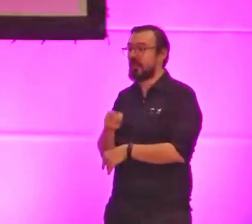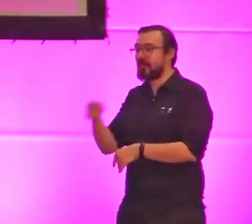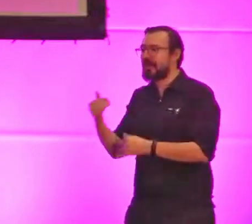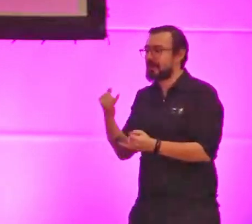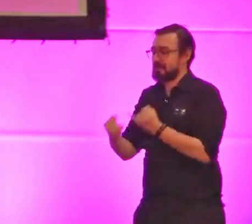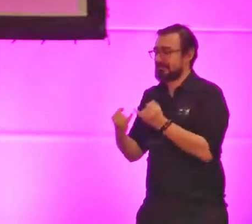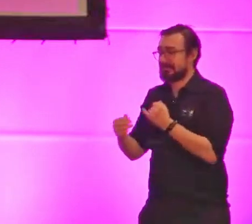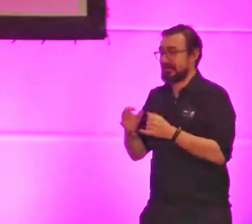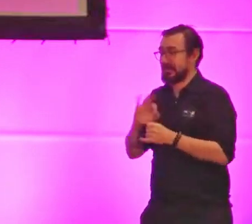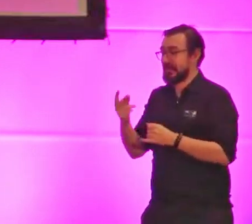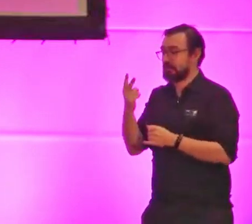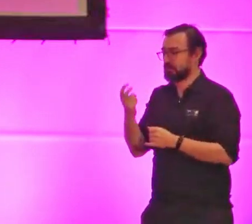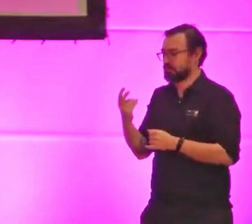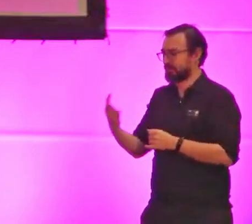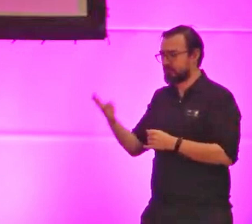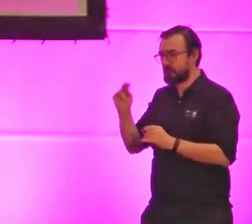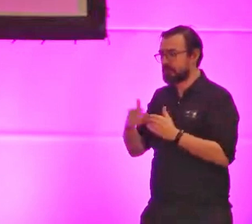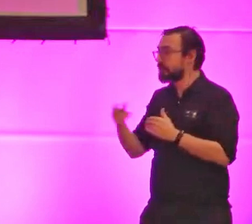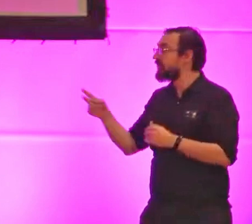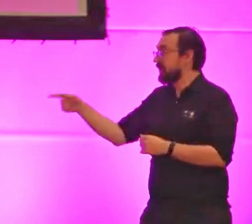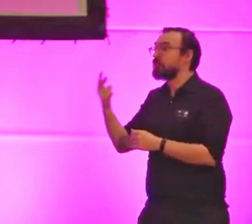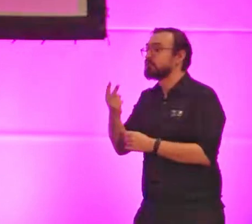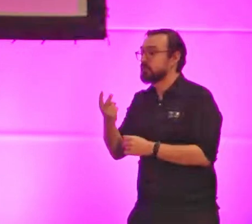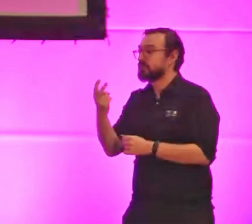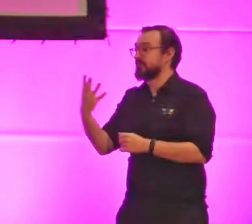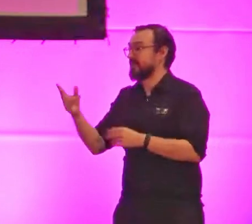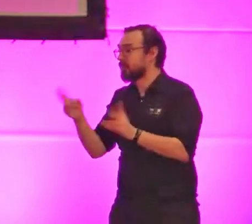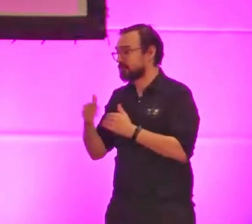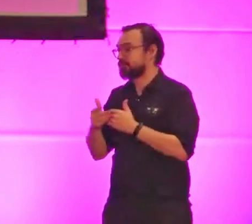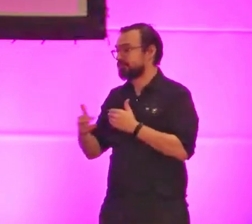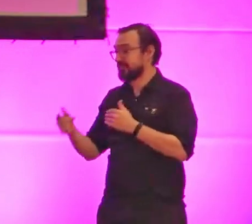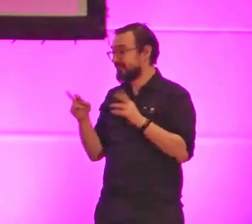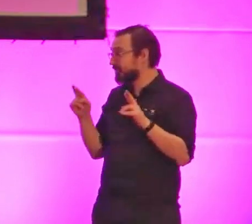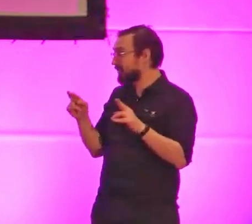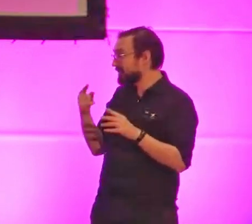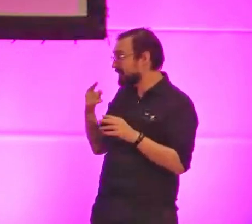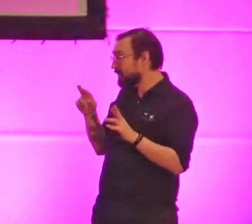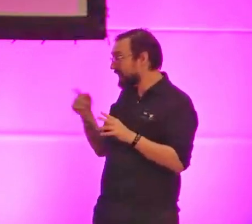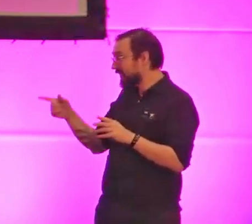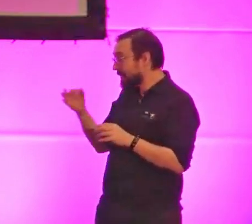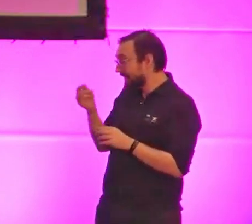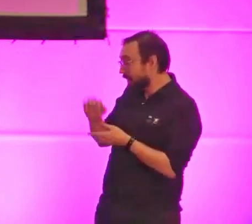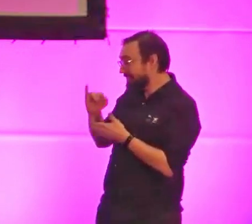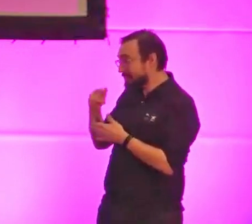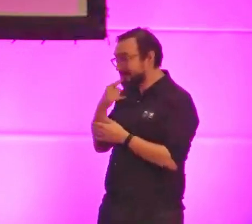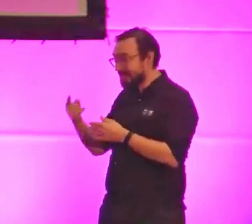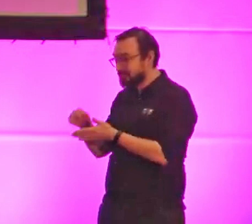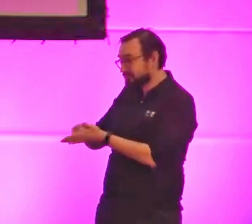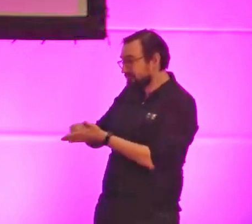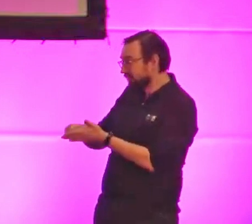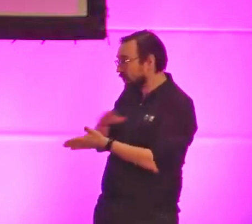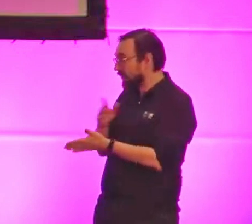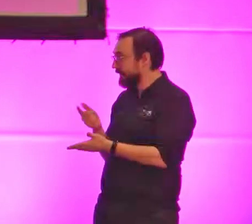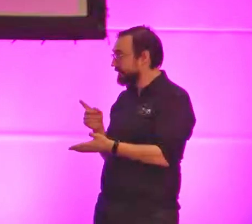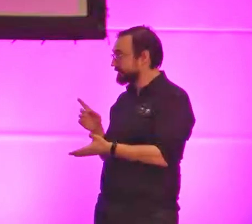kommit åtminstone pågå hela 2024 också, tror vi, va? Eller 25 också. Vågar man, ja. vågar Petter och Isabel, vågar ni ha någon?